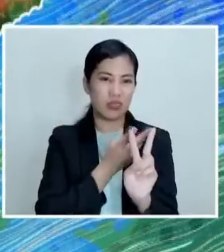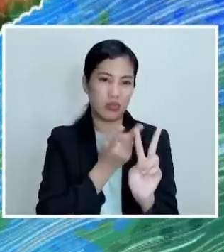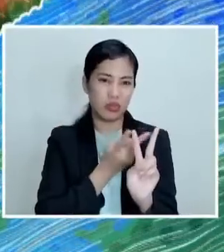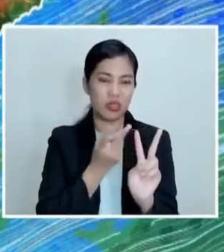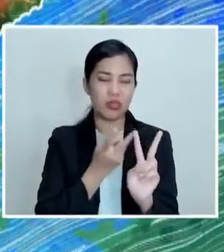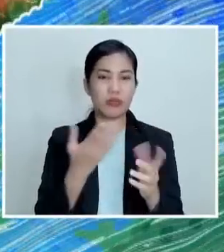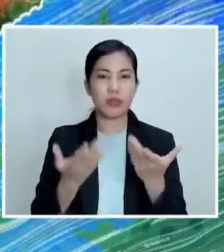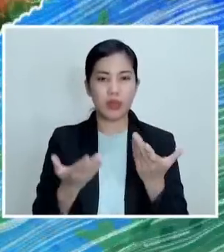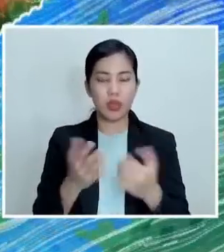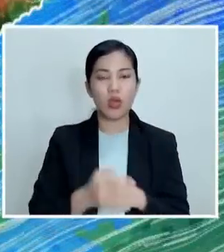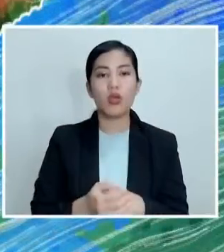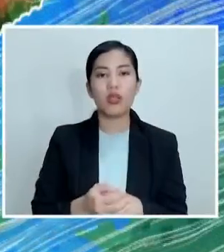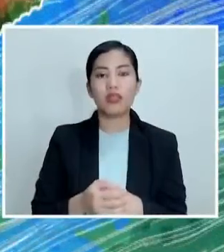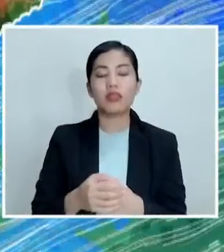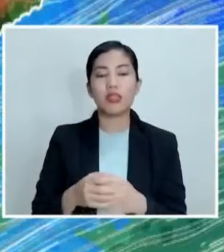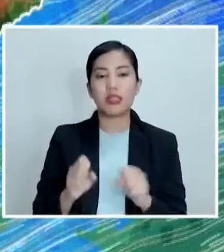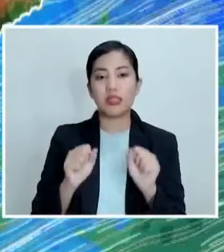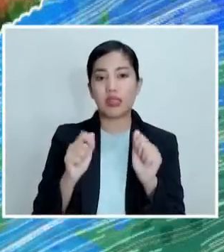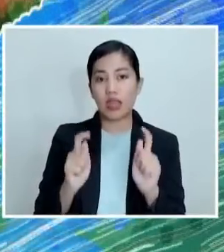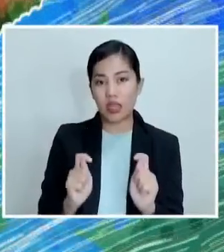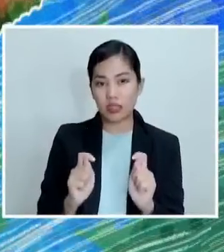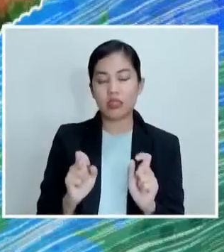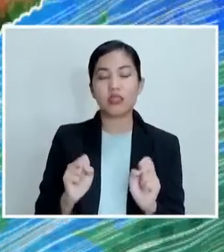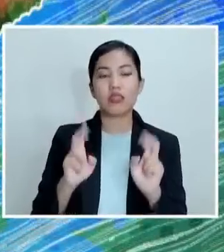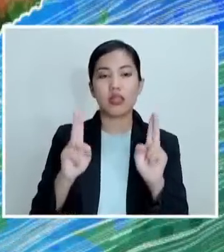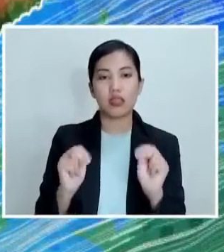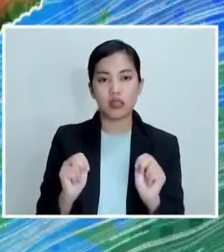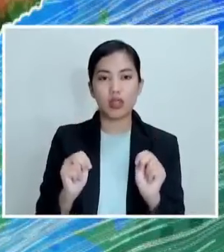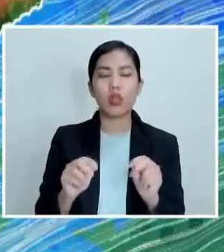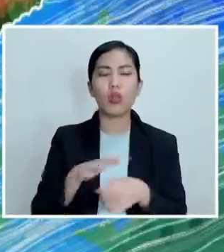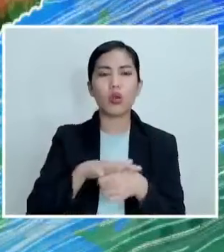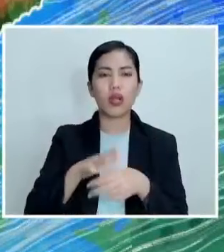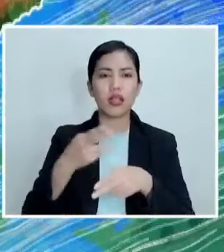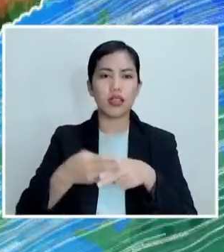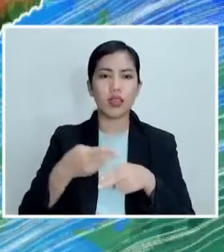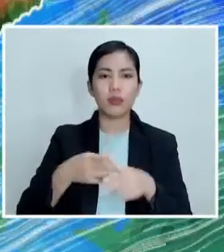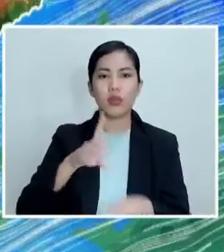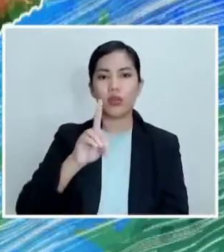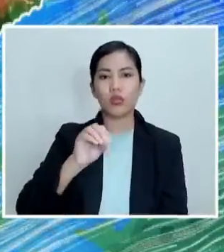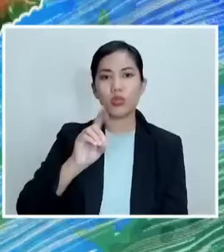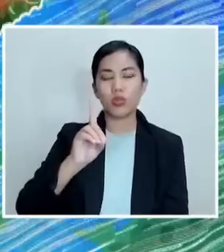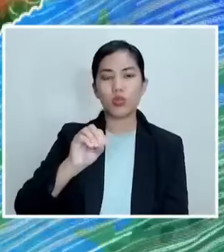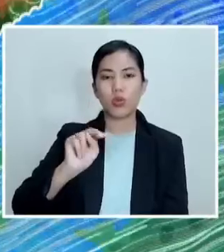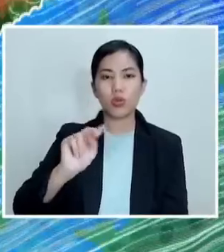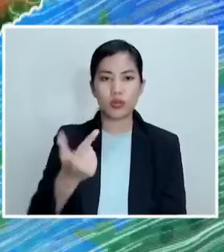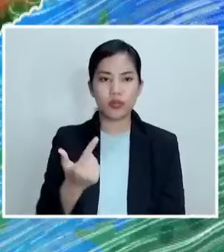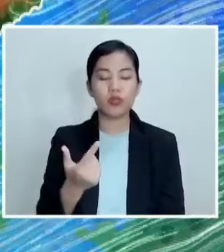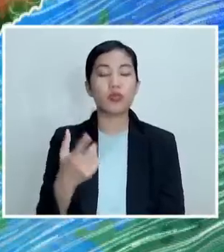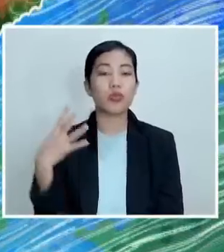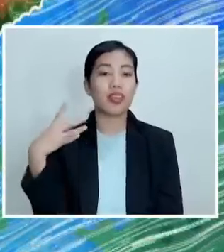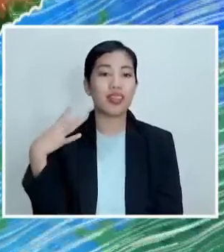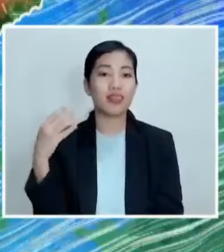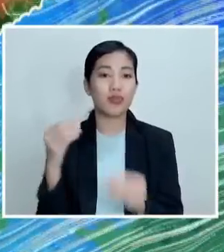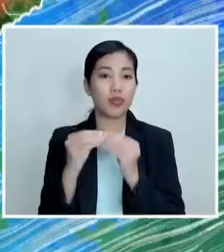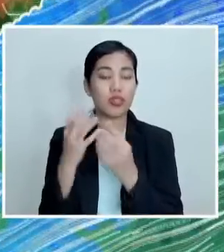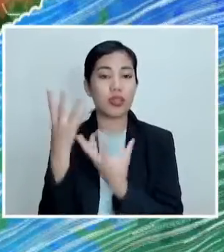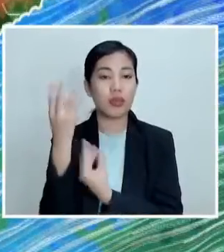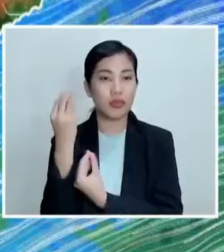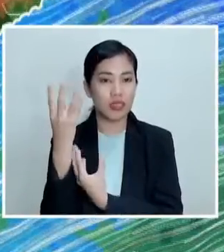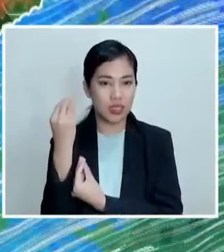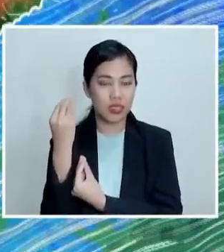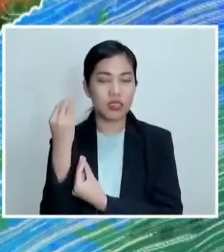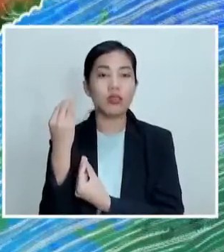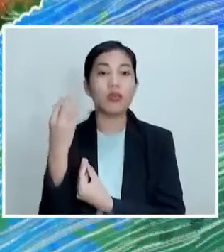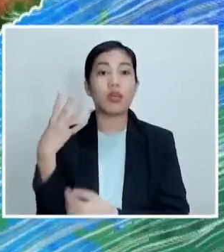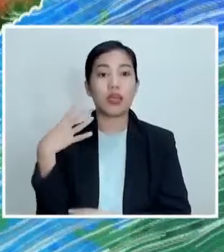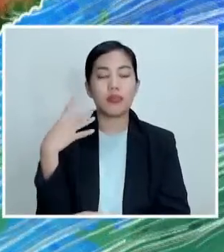ng weekend at bibigyan ng local name na Dodong. Manatili po nakaantabay sa updates ukol sa mga sama ng panahon na potential na ito dahil magbabago